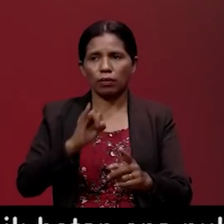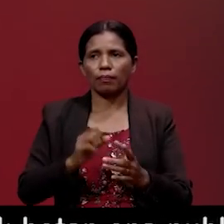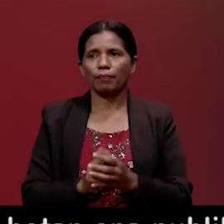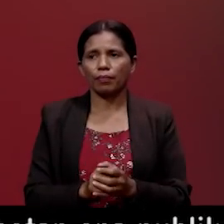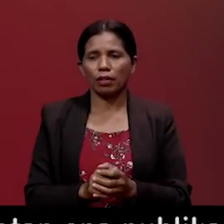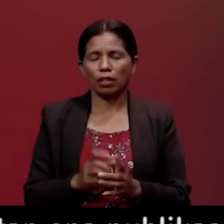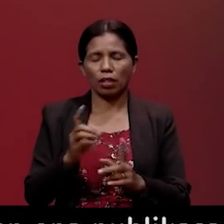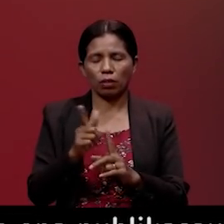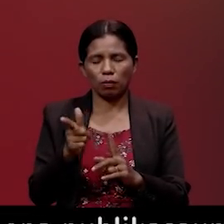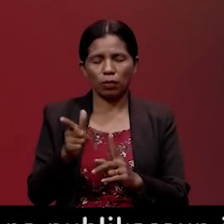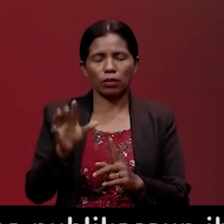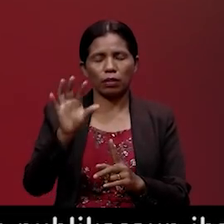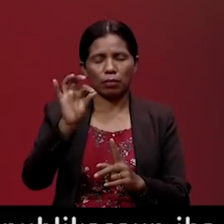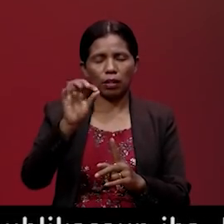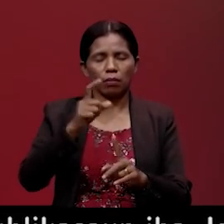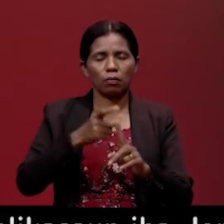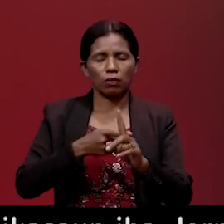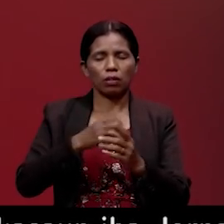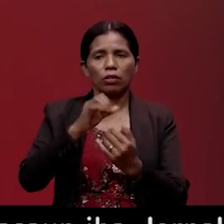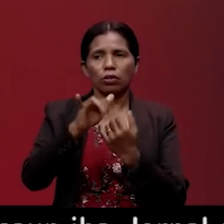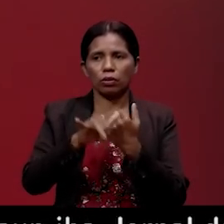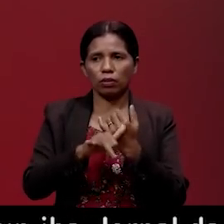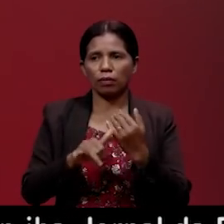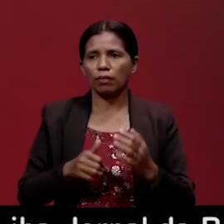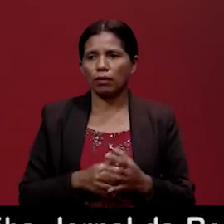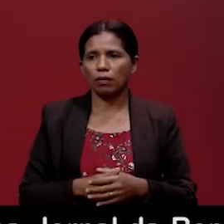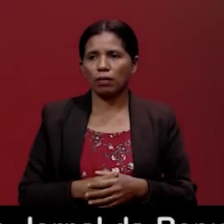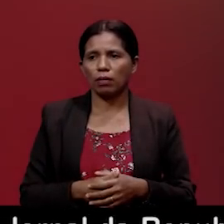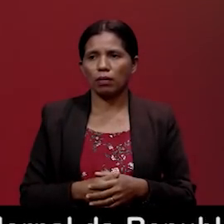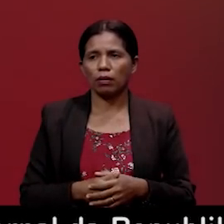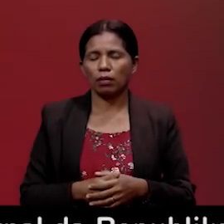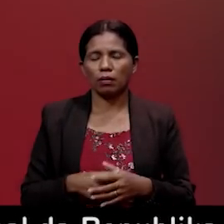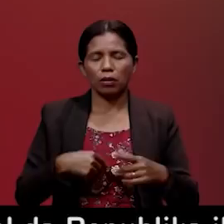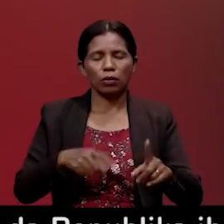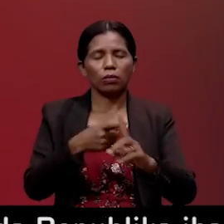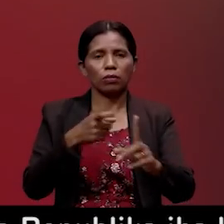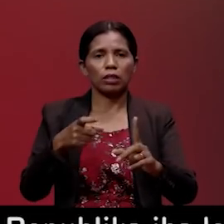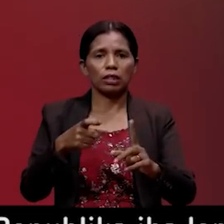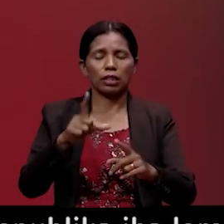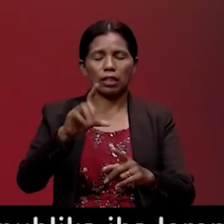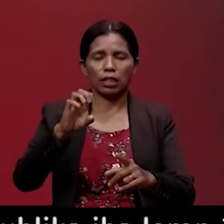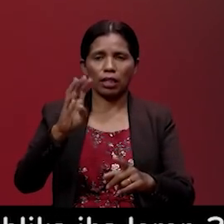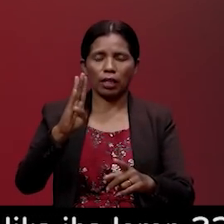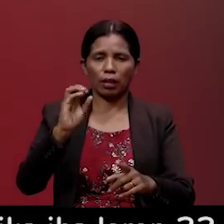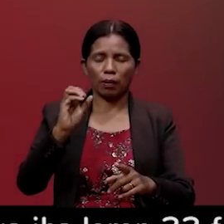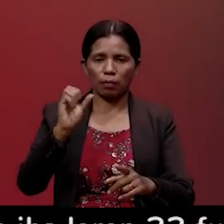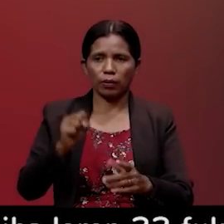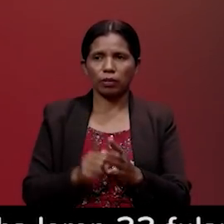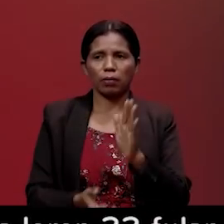bulan 7. Bulan 7. Husi Jumalai mba lewos, lewos bat Indonesia. Tidak. Bahasa